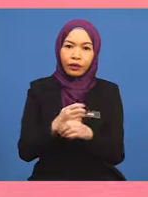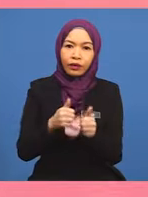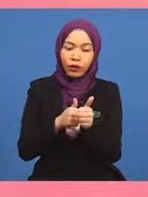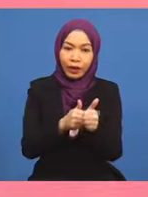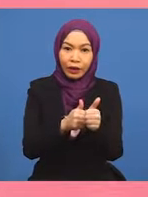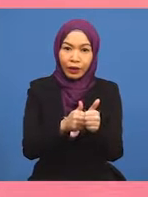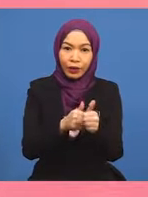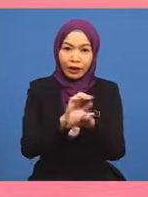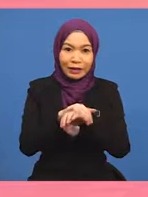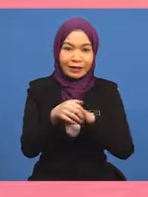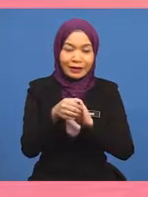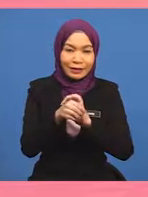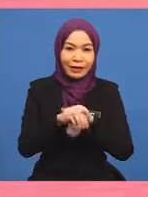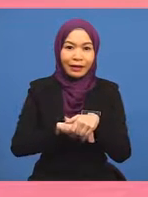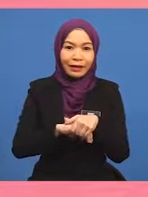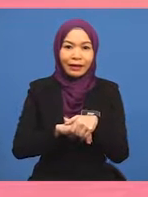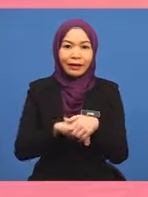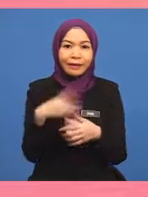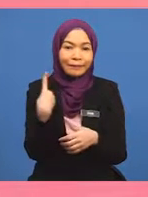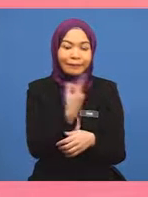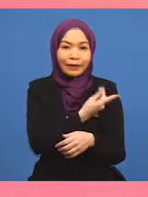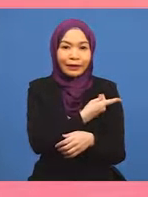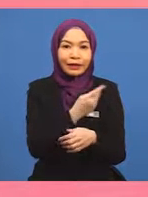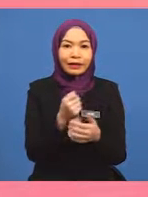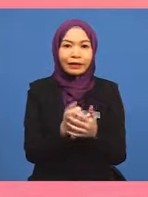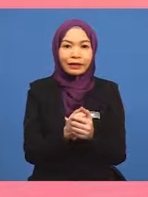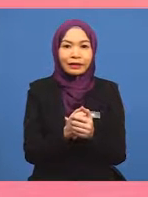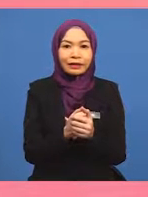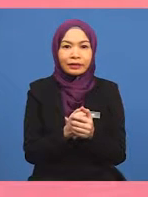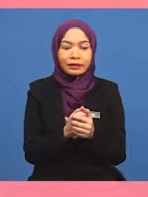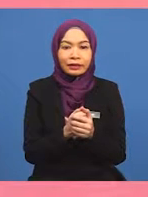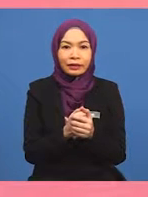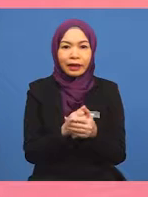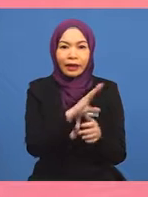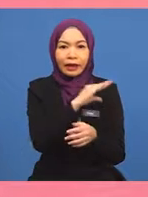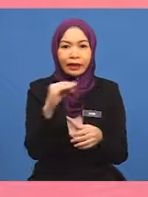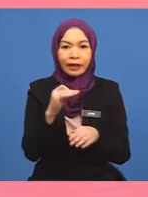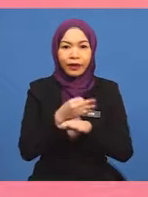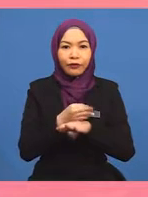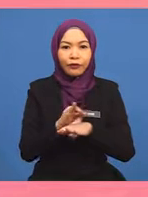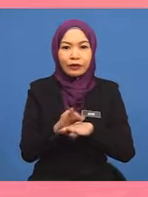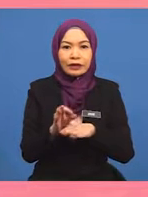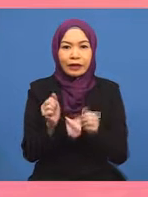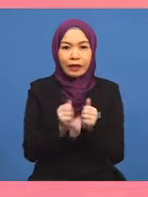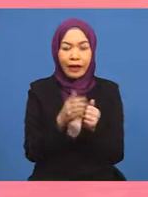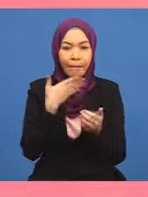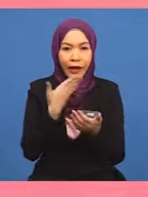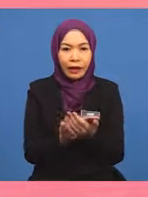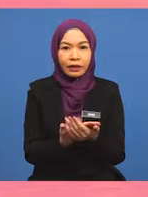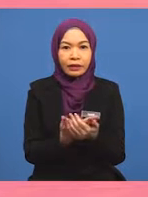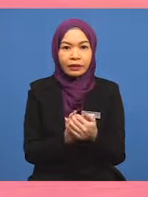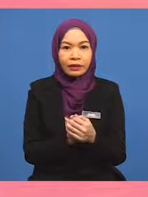mengikut keselesaan pengguna di samping berfungsi dengan baik.